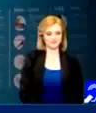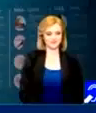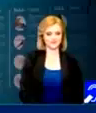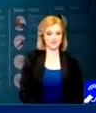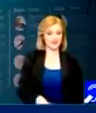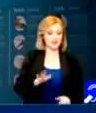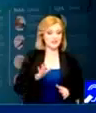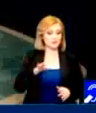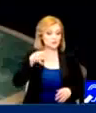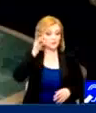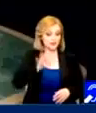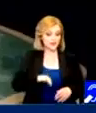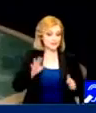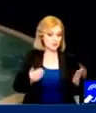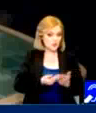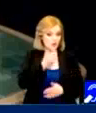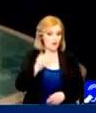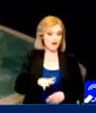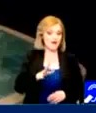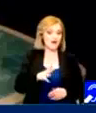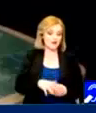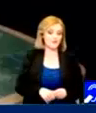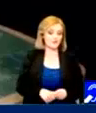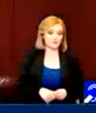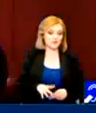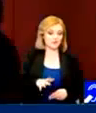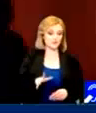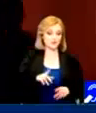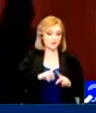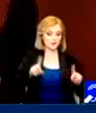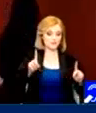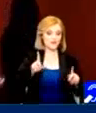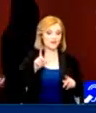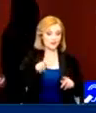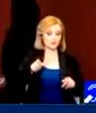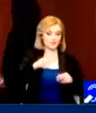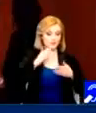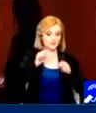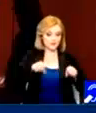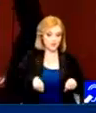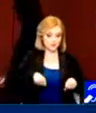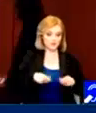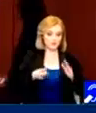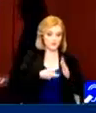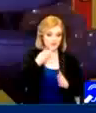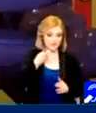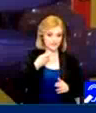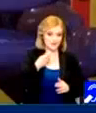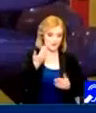Este și o experiență istorică. Arată cum lupul s-a transformat, s-a domesticit și a devenit câinele care l-a însoțit pe om din cele mai vechi